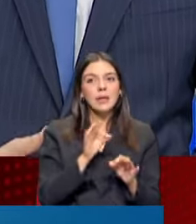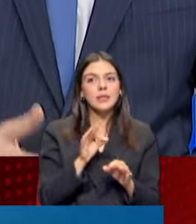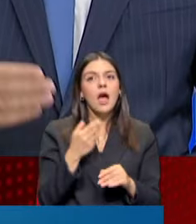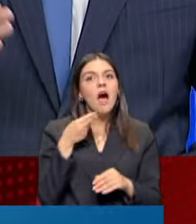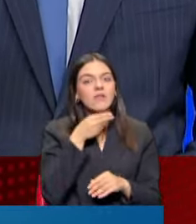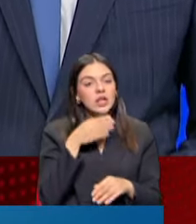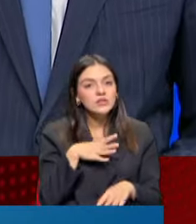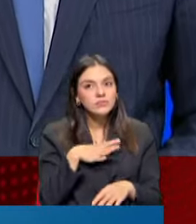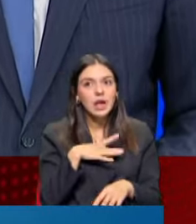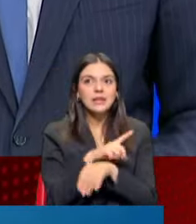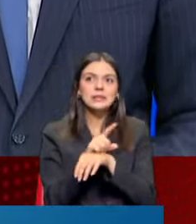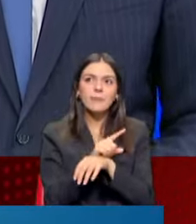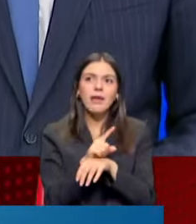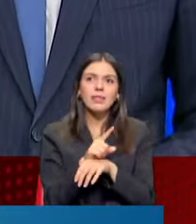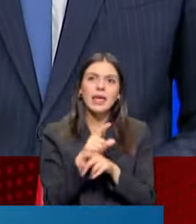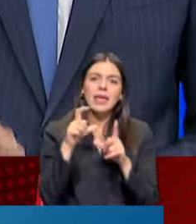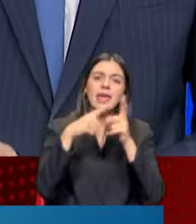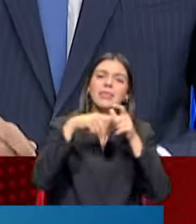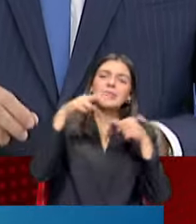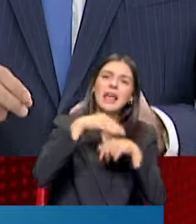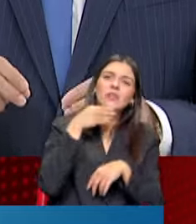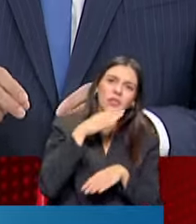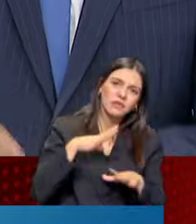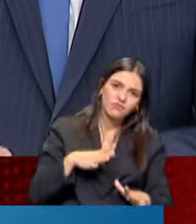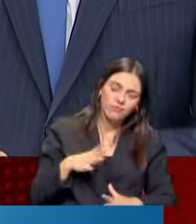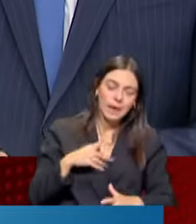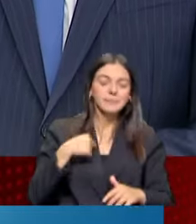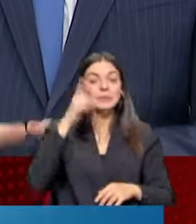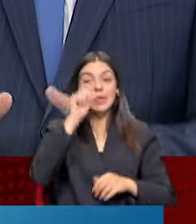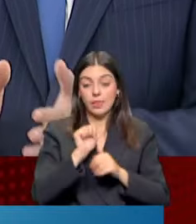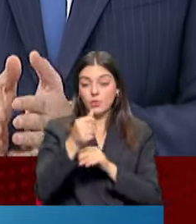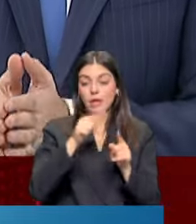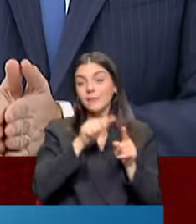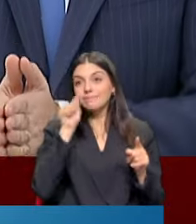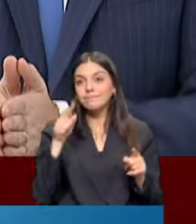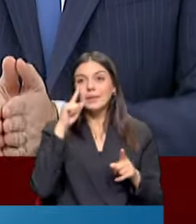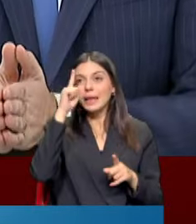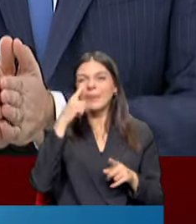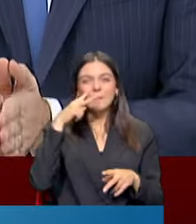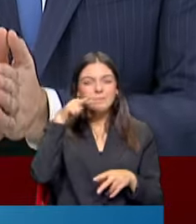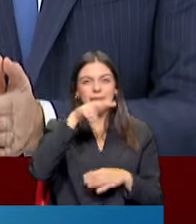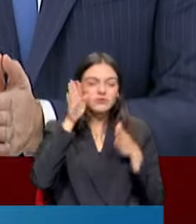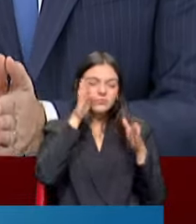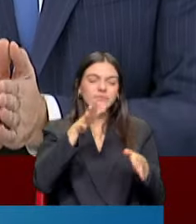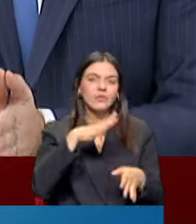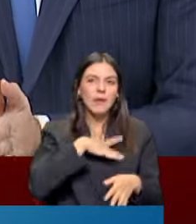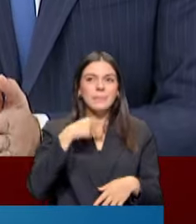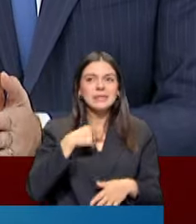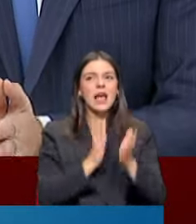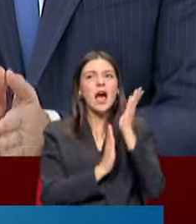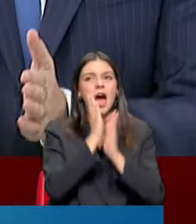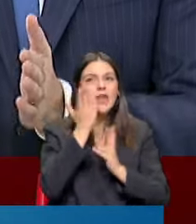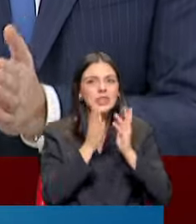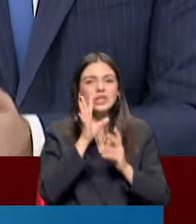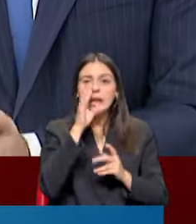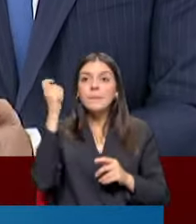Avantajları da var, sürecin dezavantajları da var. Ama bizim ilk günden bu yana bir bakış açımız vardı. Biz Ataşehir'i Ataşehirlerle